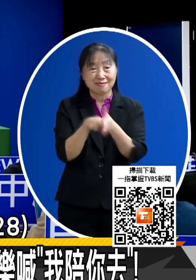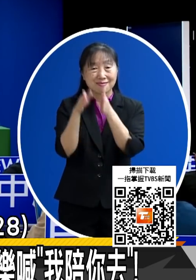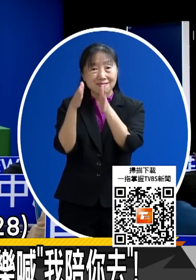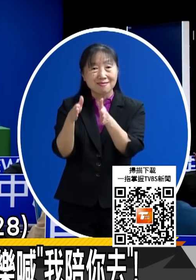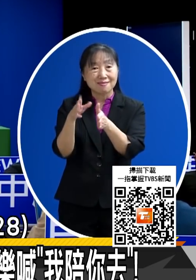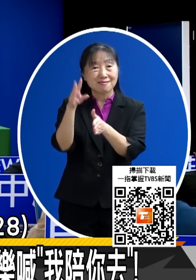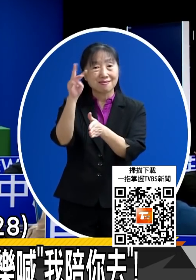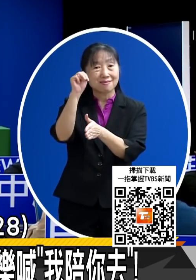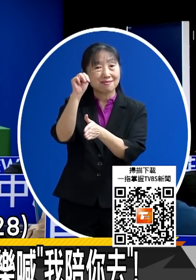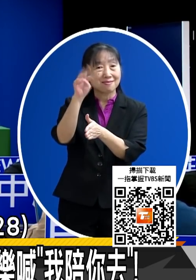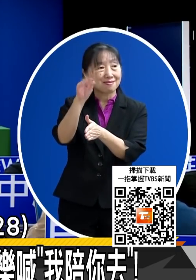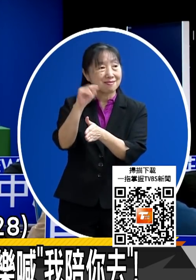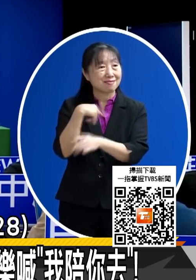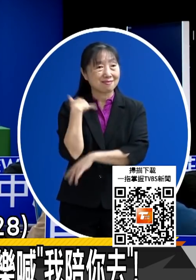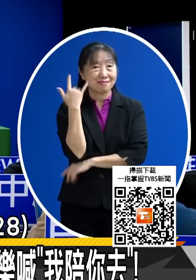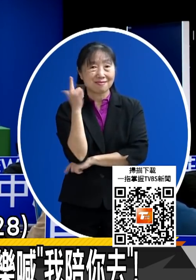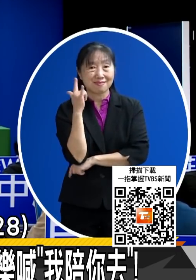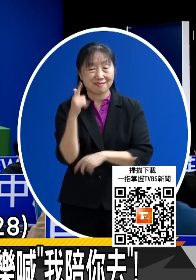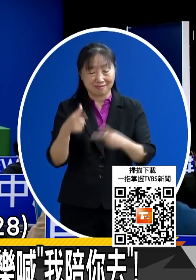等莫德纳的呢？